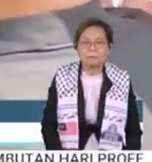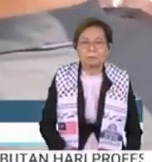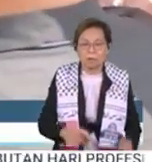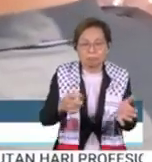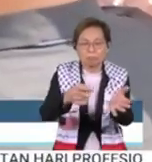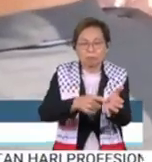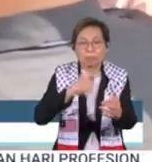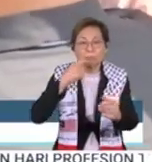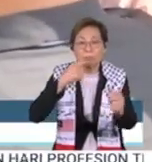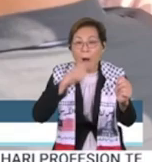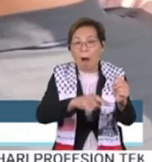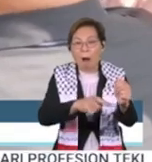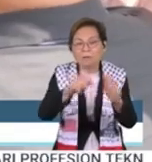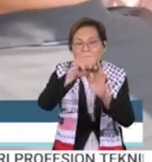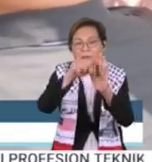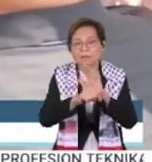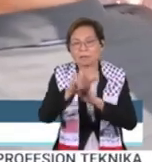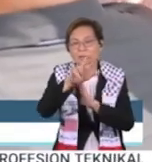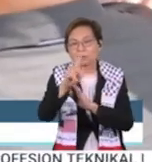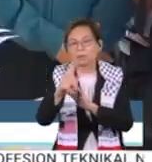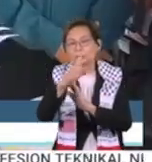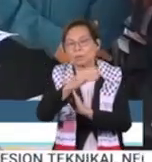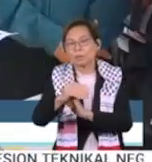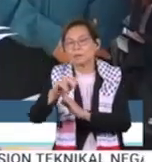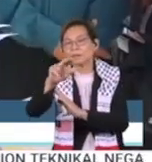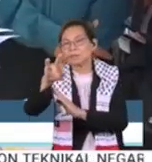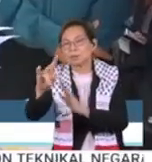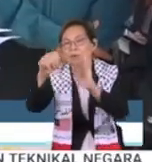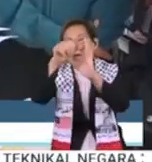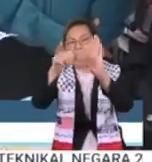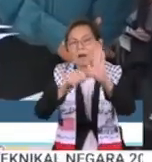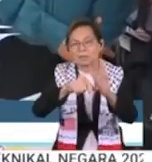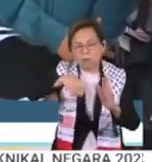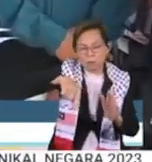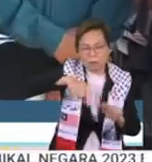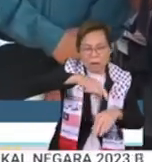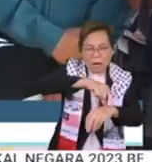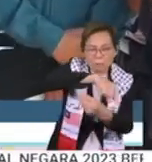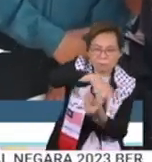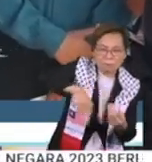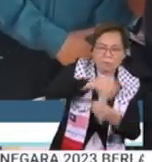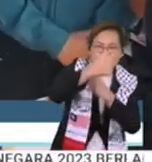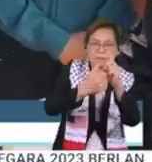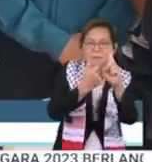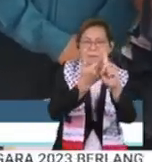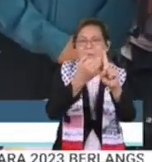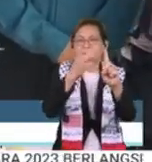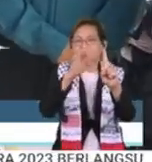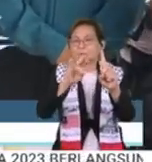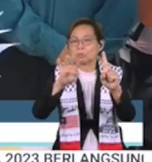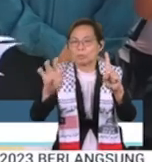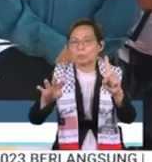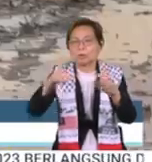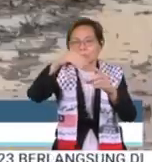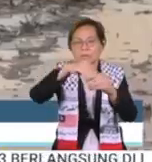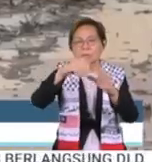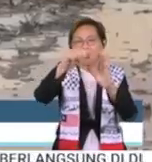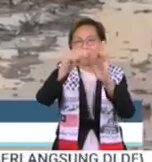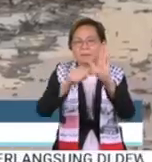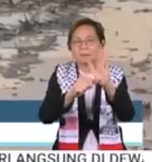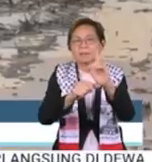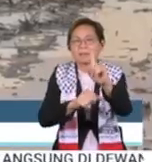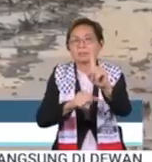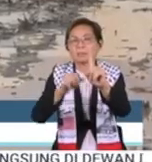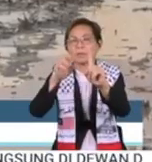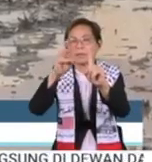Notis arahan turut dikeluarkan di bawah Seksyen 31 dan 37 Akta Kualiti Alam Skilling 1974 dalam kurungan Akta 127.